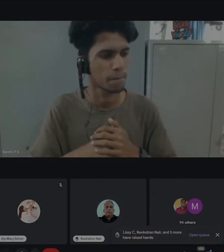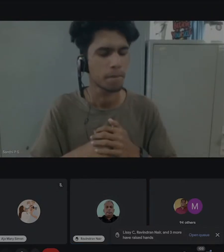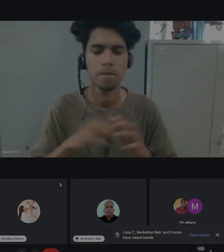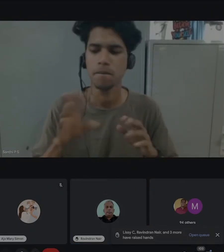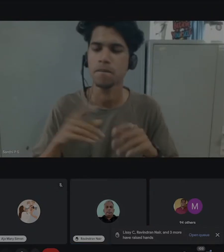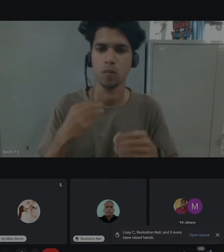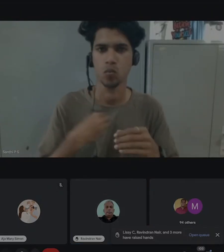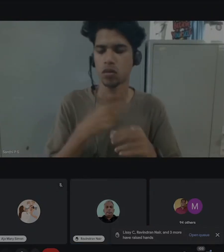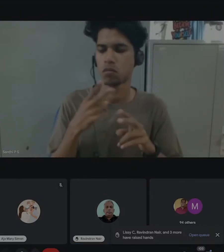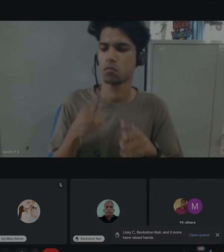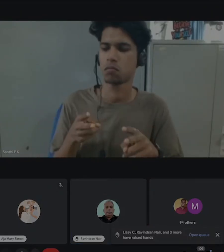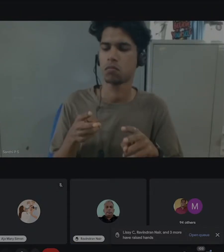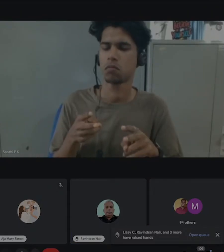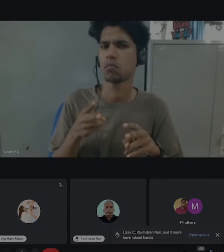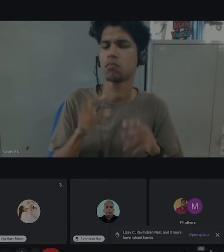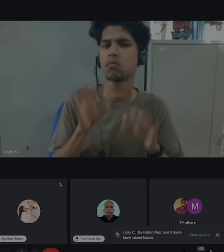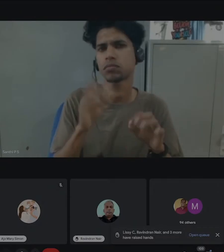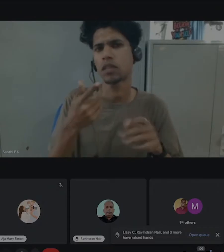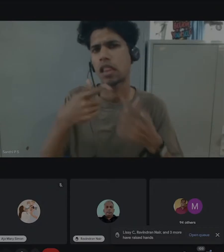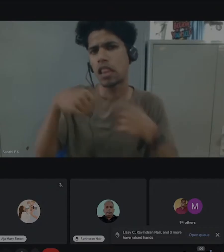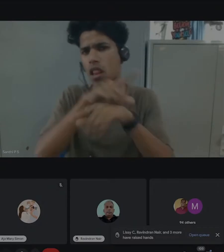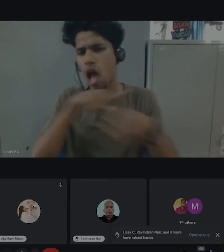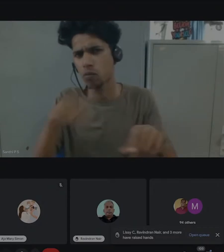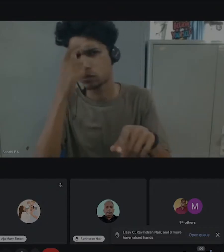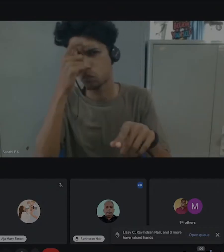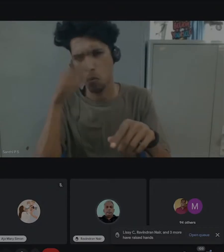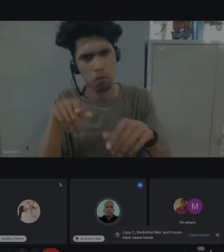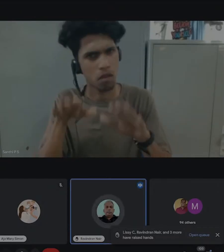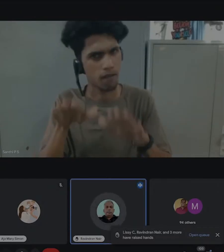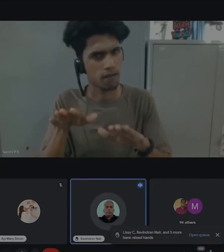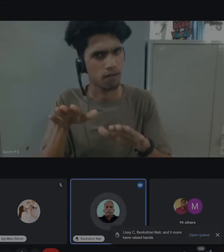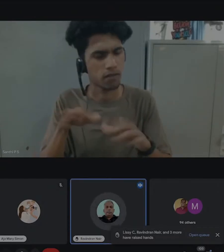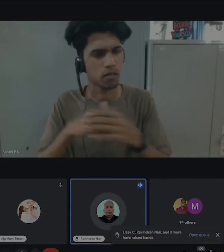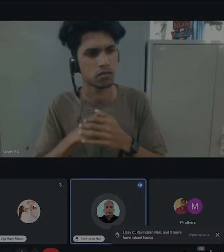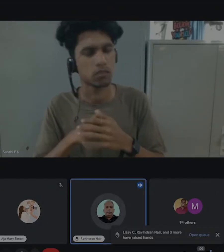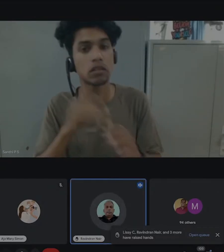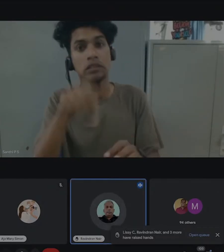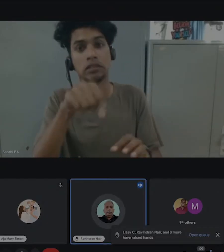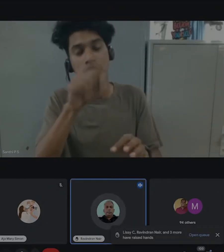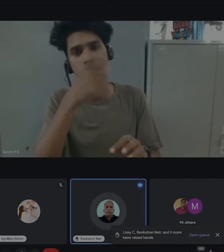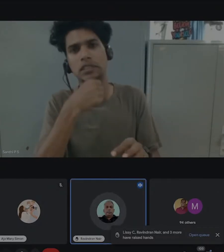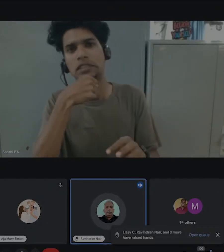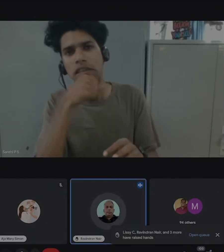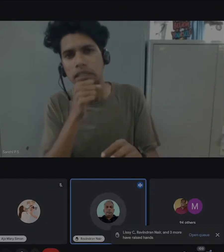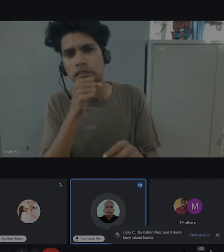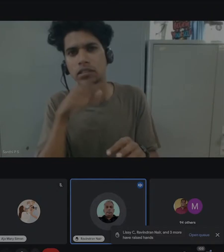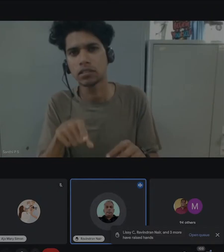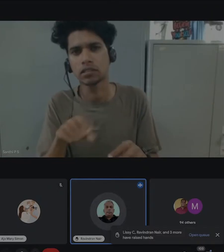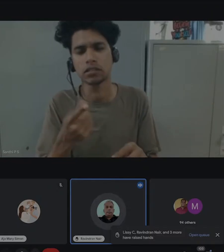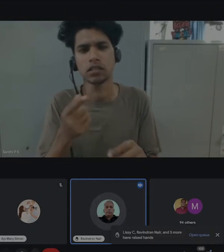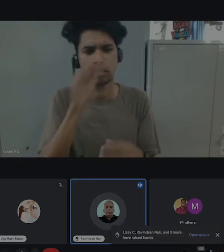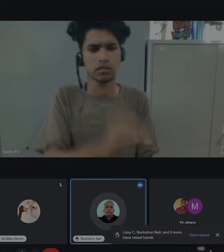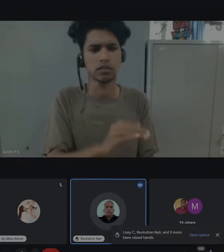സംസാര ഭാഷാപരമായ എന്തെങ്കിലും ബുദ്ധിമുട്ടുണ്ടായിരുന്നോ കുഞ്ഞിലെ? ചെറിയ പ്രായത്തിലുണ്ടായിരുന്നു. ഓട്ടിസം ആയിരുന്നു അവന്റെ പ്രശ്നം. ചെറുപ്രായത്തിൽ